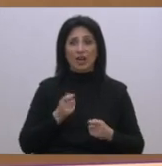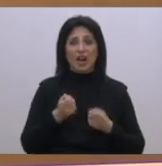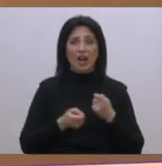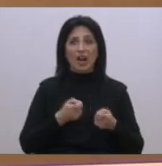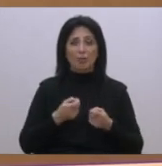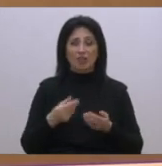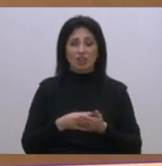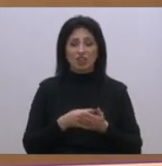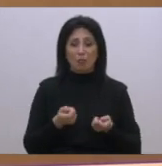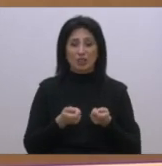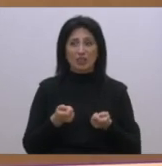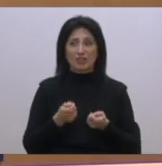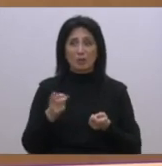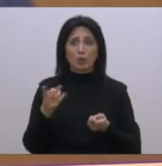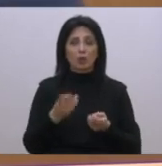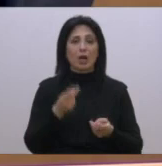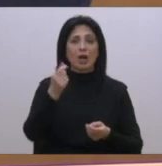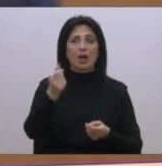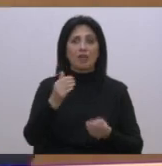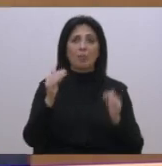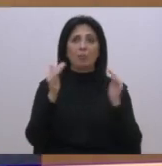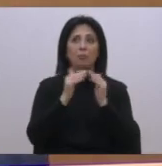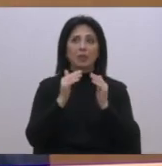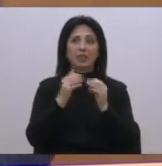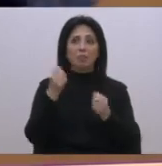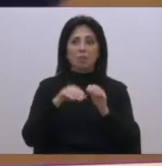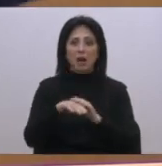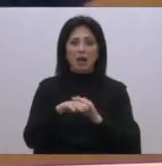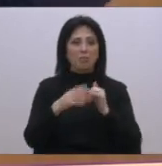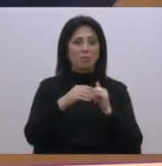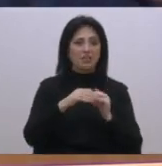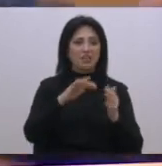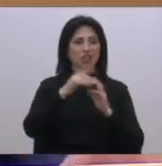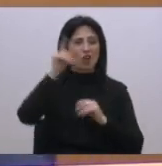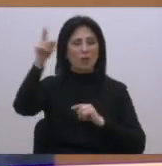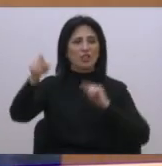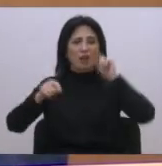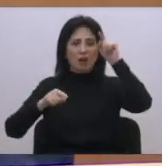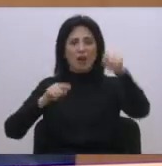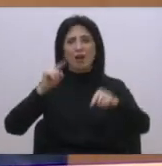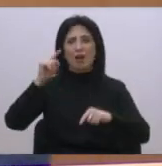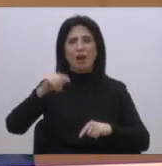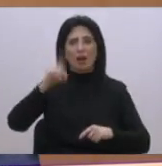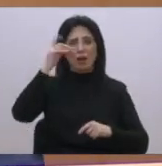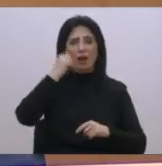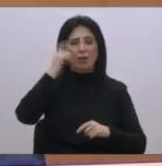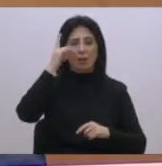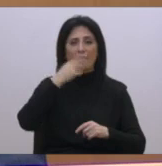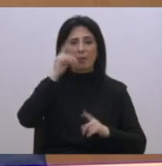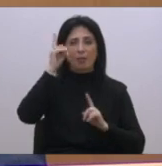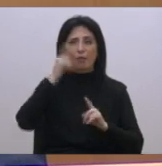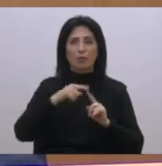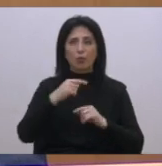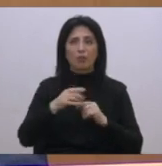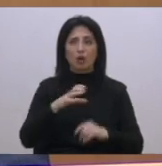ელემენტარული შემოსავლები ჰქონდეს, რომ მან უნდა გადაიხადოს ვინის ავტოფარეხის მიწის სოფელში რაღაცა მამაპაპისგან მიღებული ასე